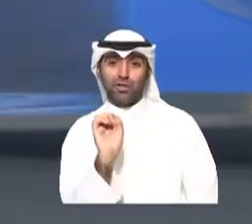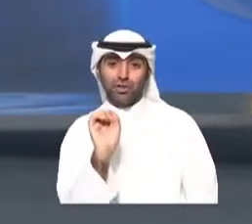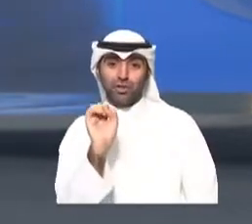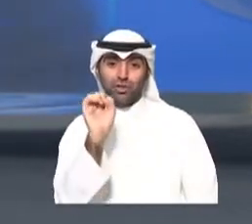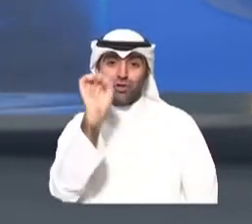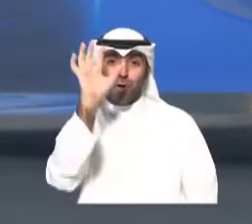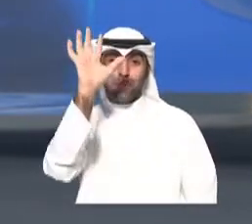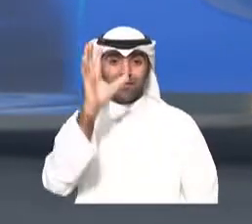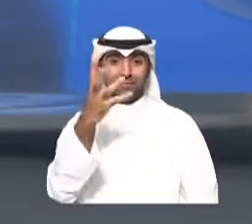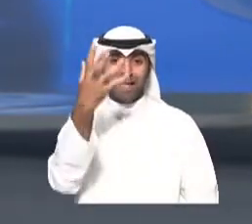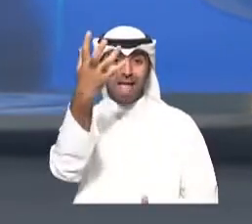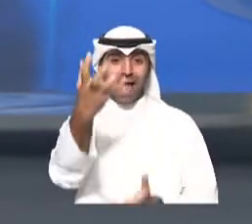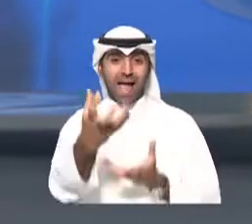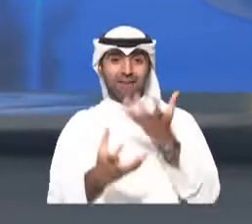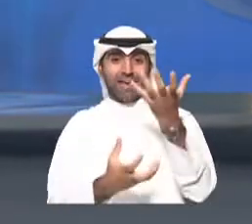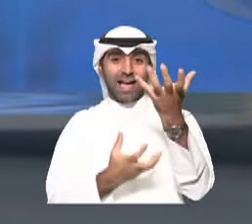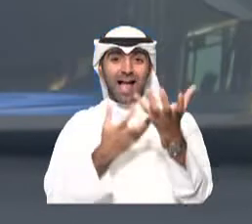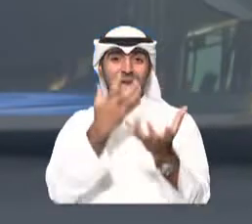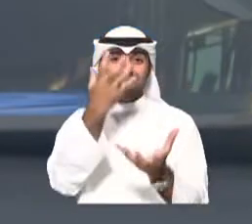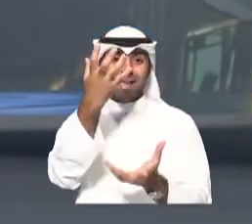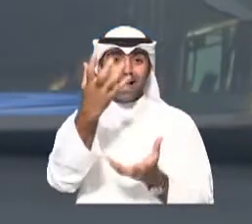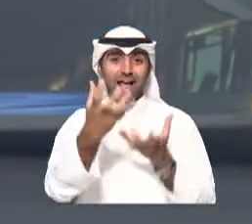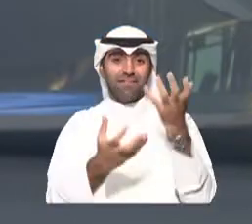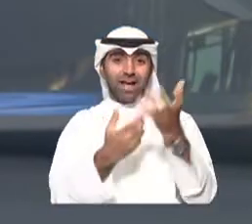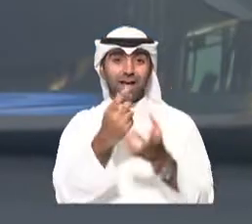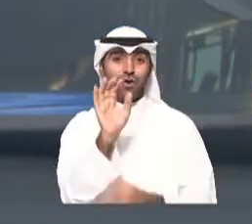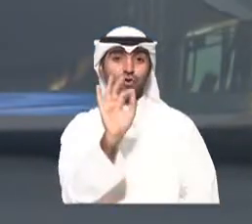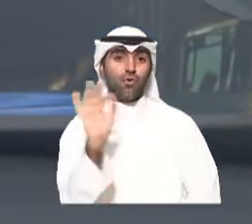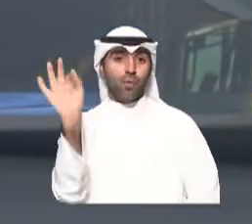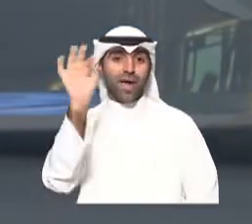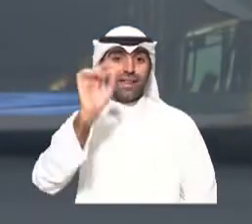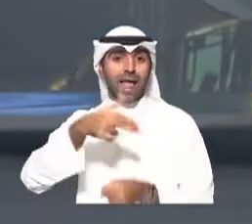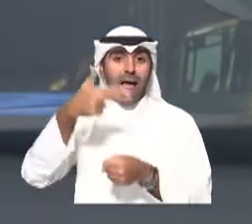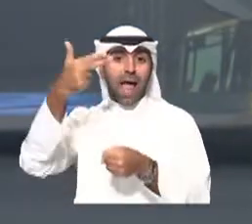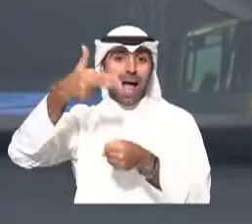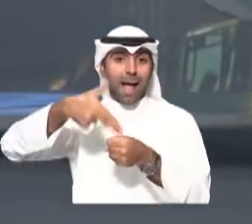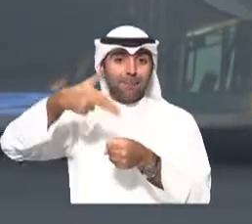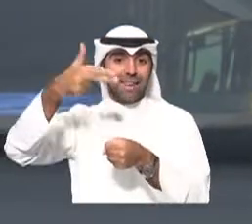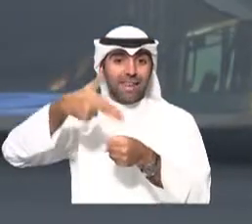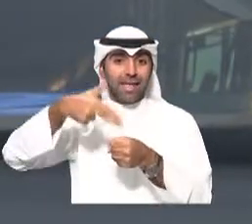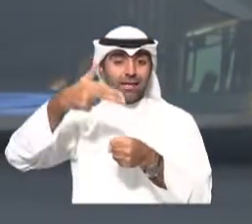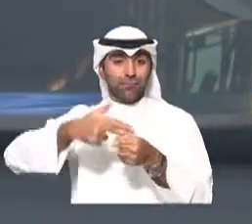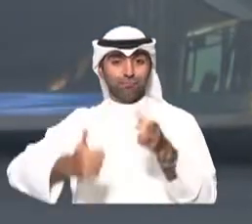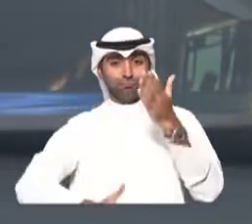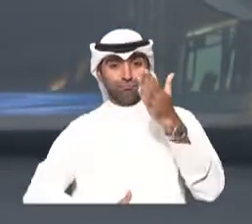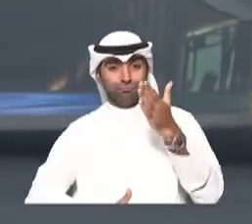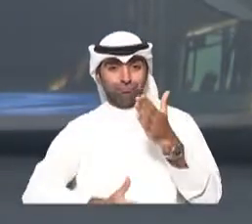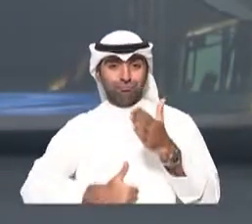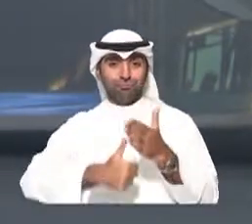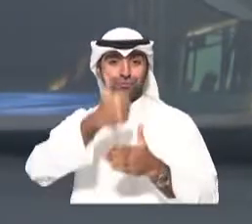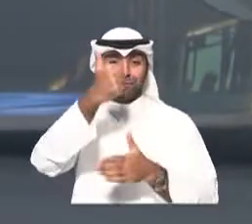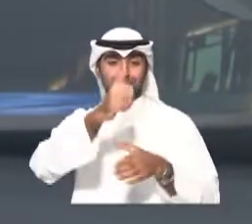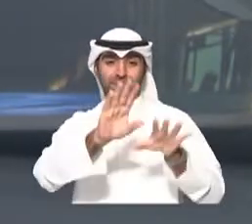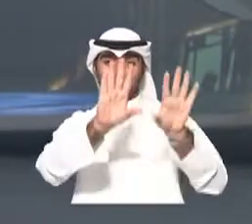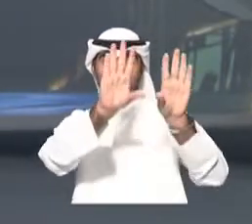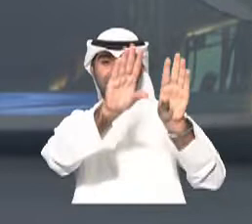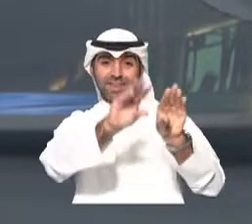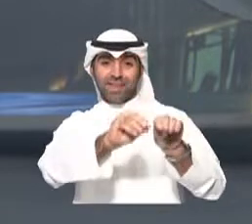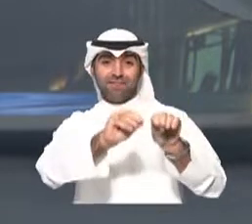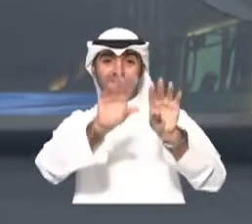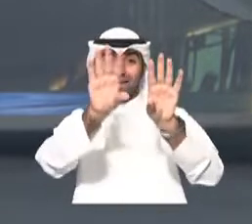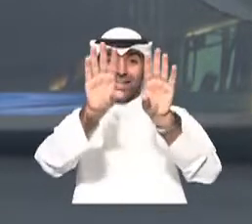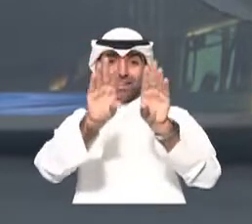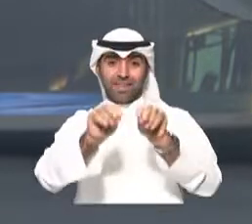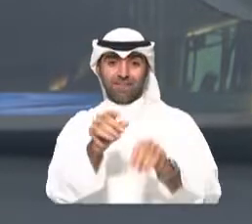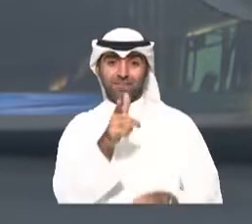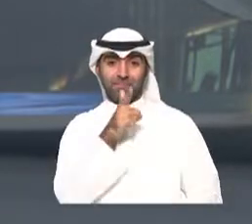التابعة للشركة. وأكدت الشركة أن عمليات الإنتاج والتصدير والإمداد المحلي بالمشتقات النفطية لم